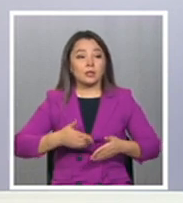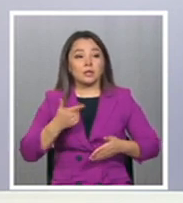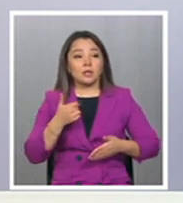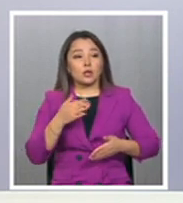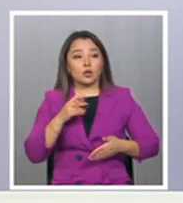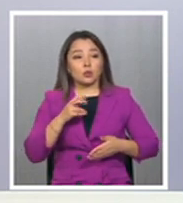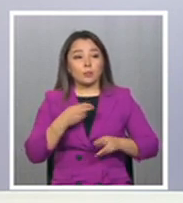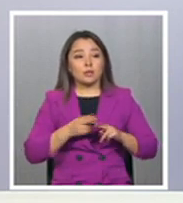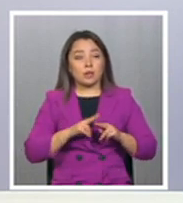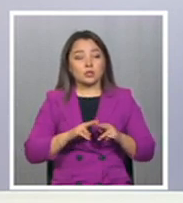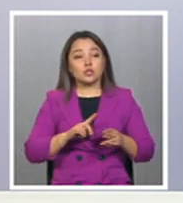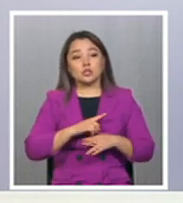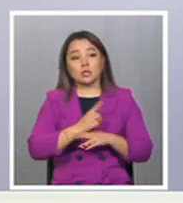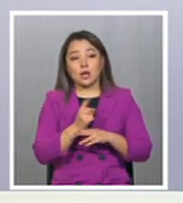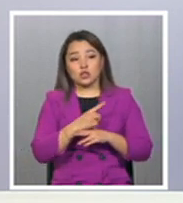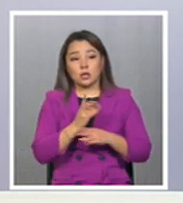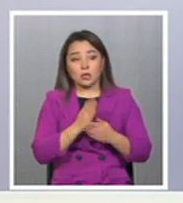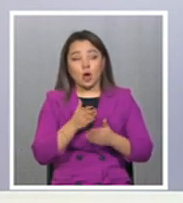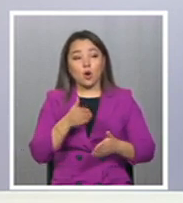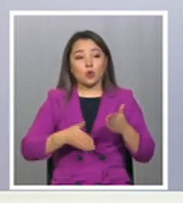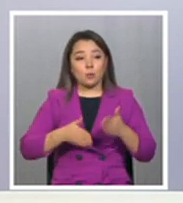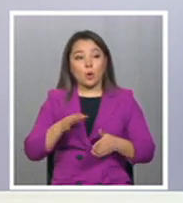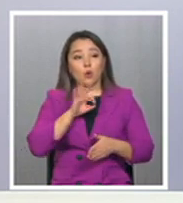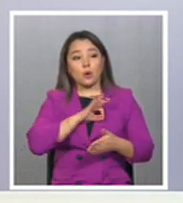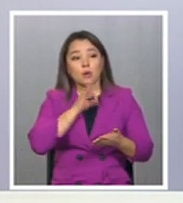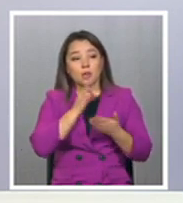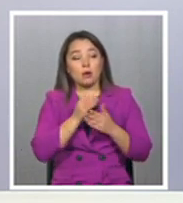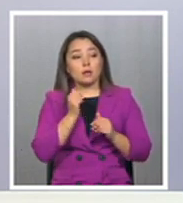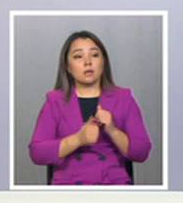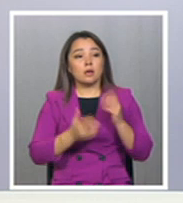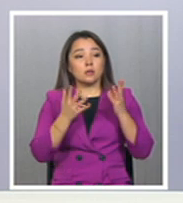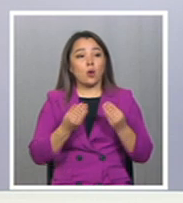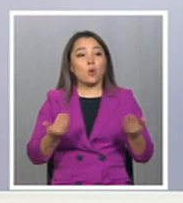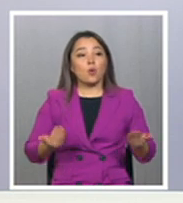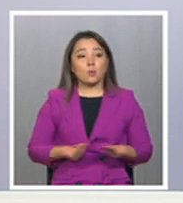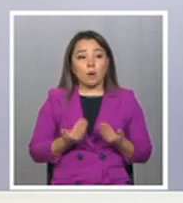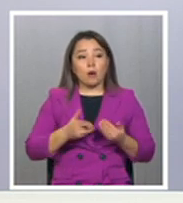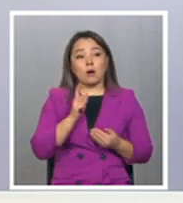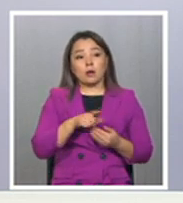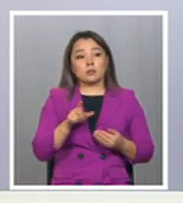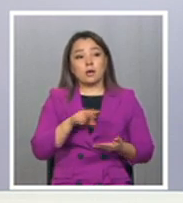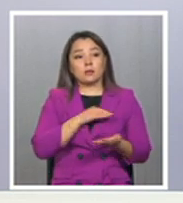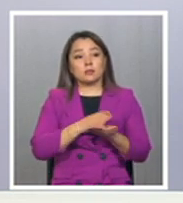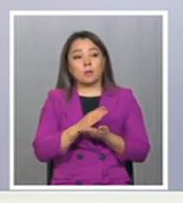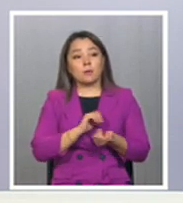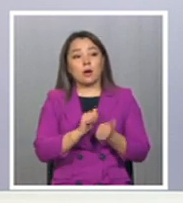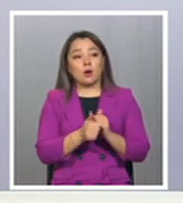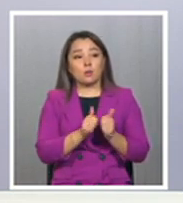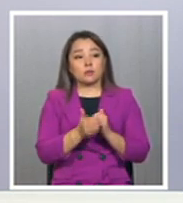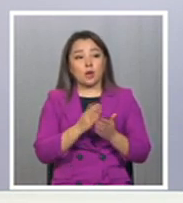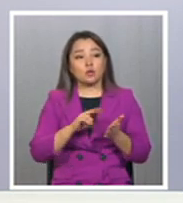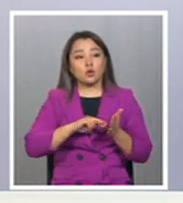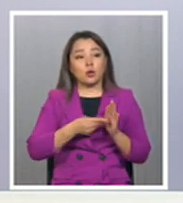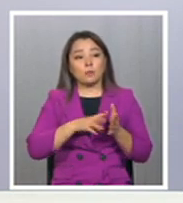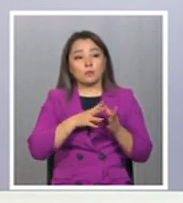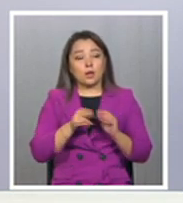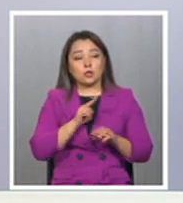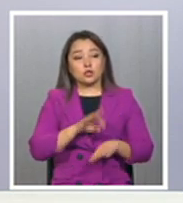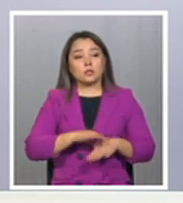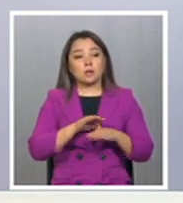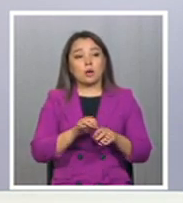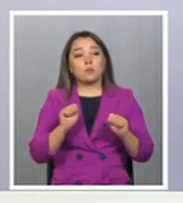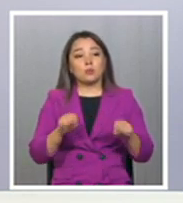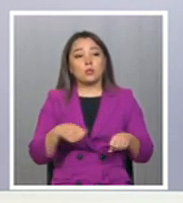Гироскопиялық датчикті роботқа қолданып, күнделікті өмірде адамның қызметін ауыстыратын жобаларды жасауға болады.